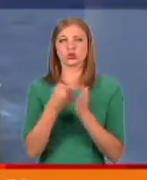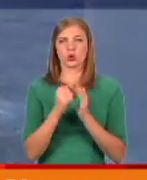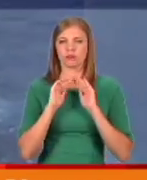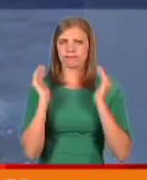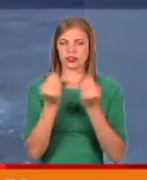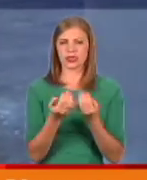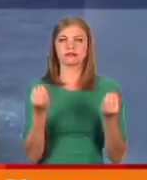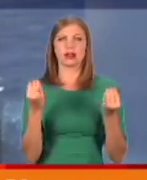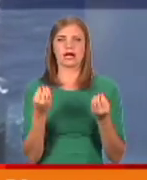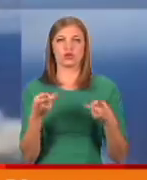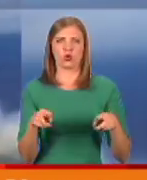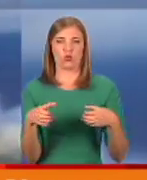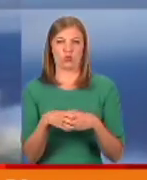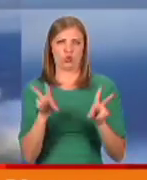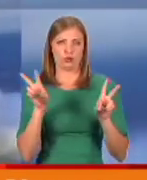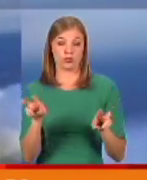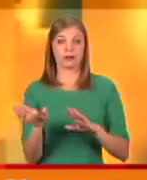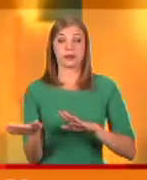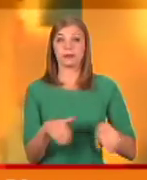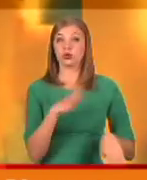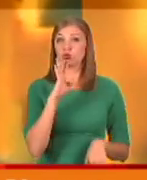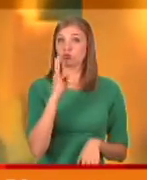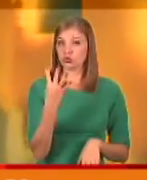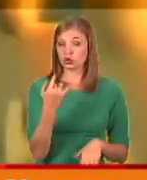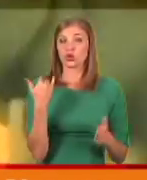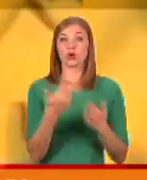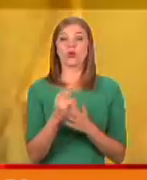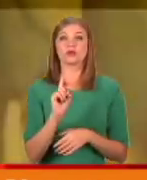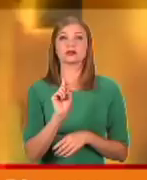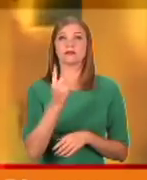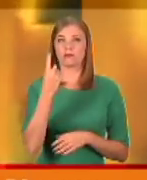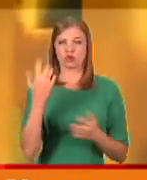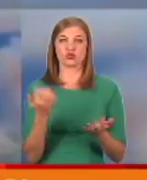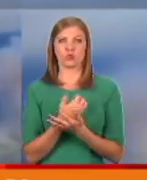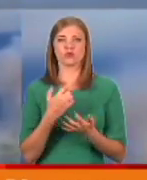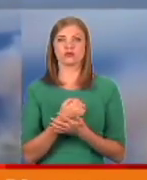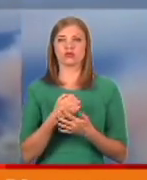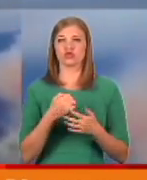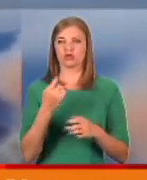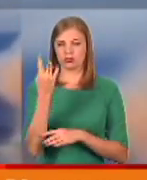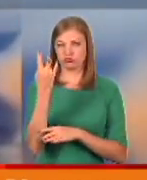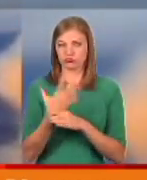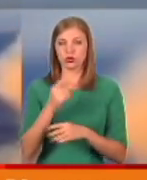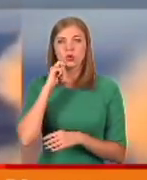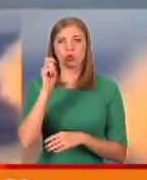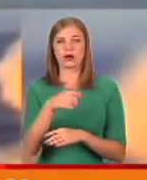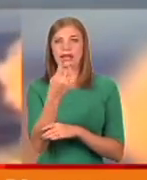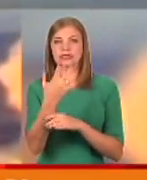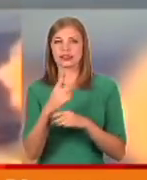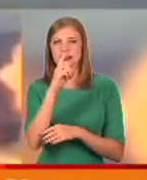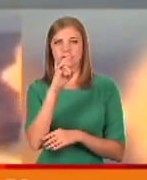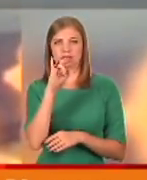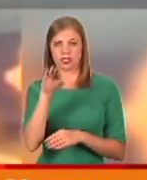закритого елітного клубу. Минуло 4 роки, і ось перший успішний морський старт. Українські ракети